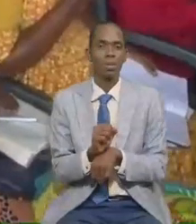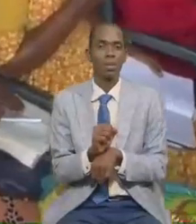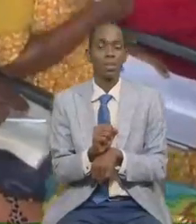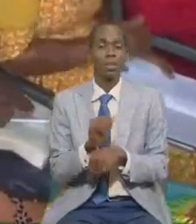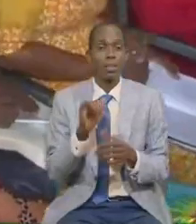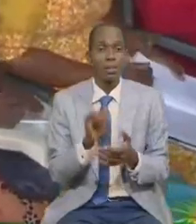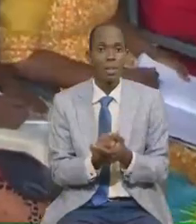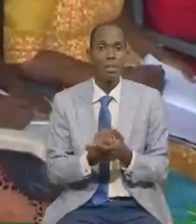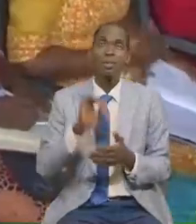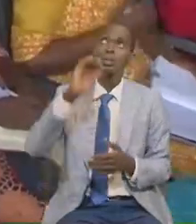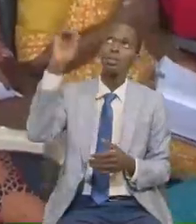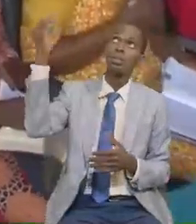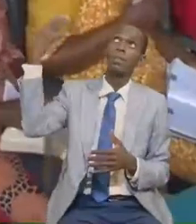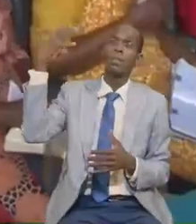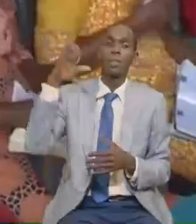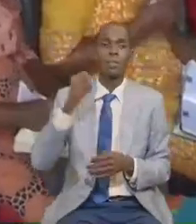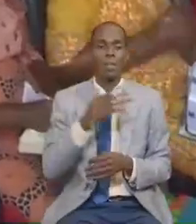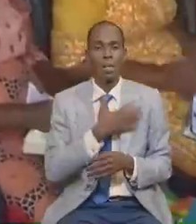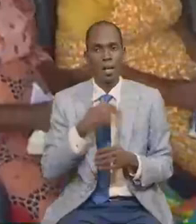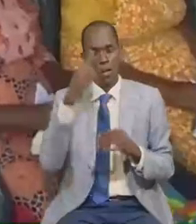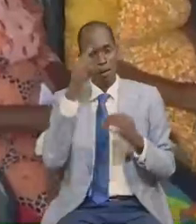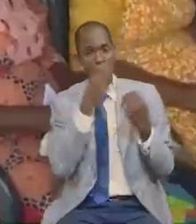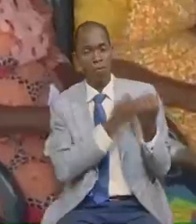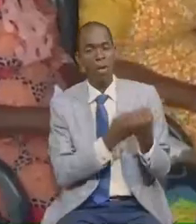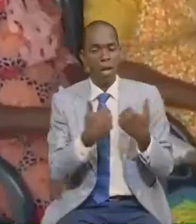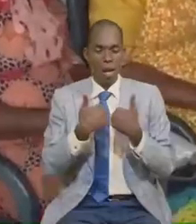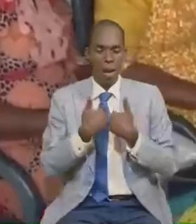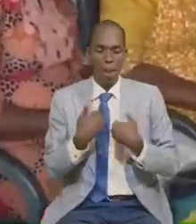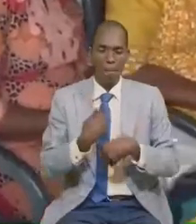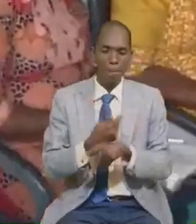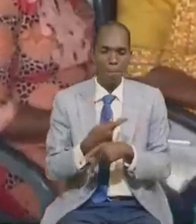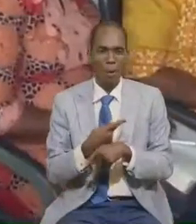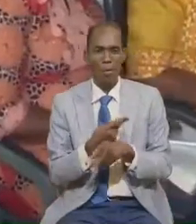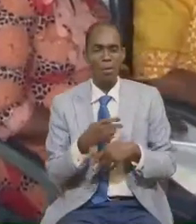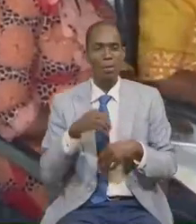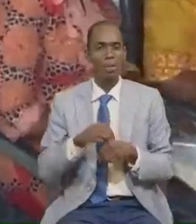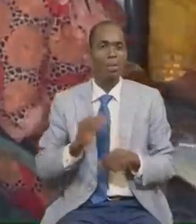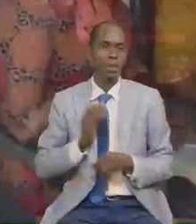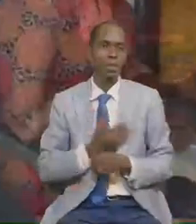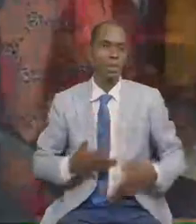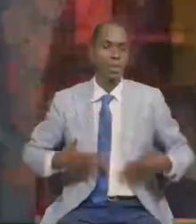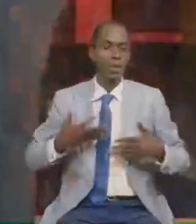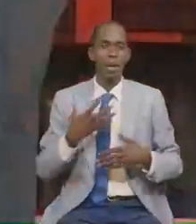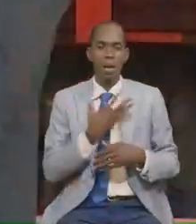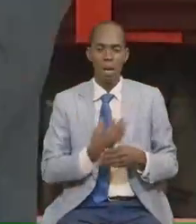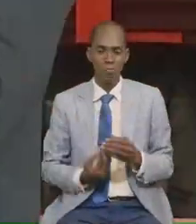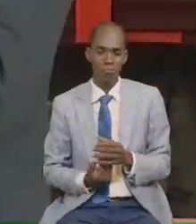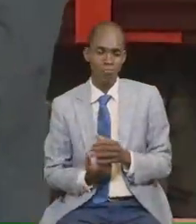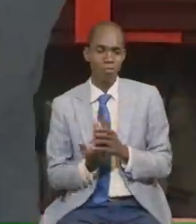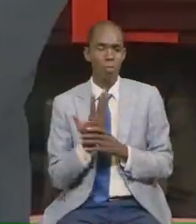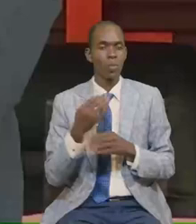que la grâce et la foi ont produite dans notre vie générée dans nos vies